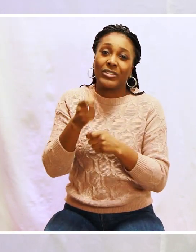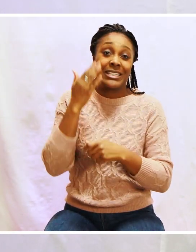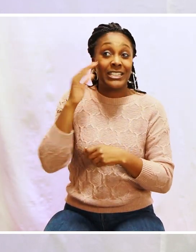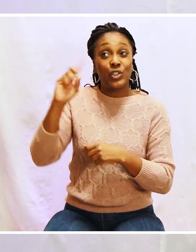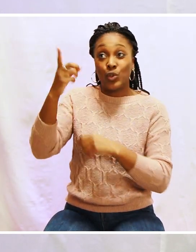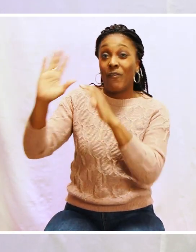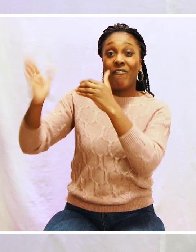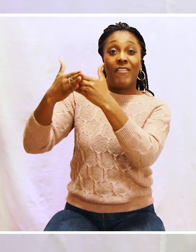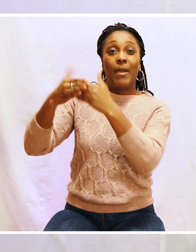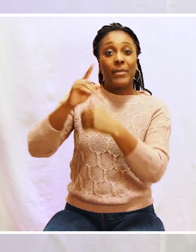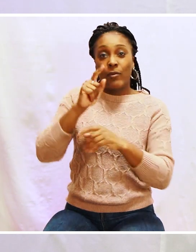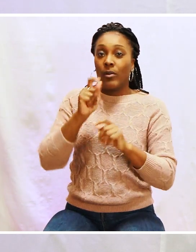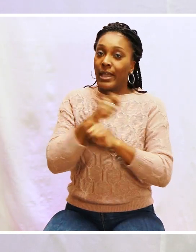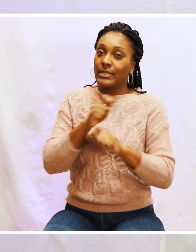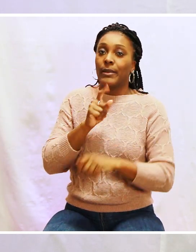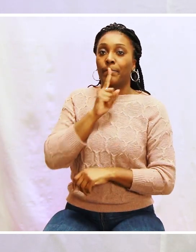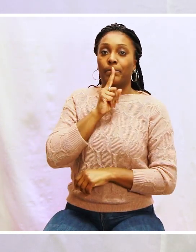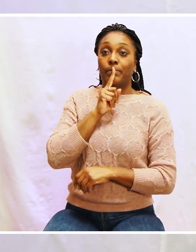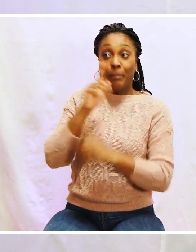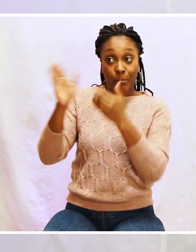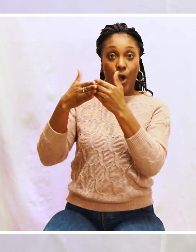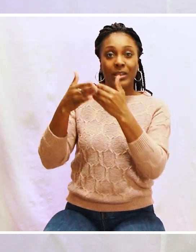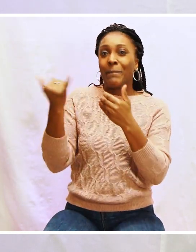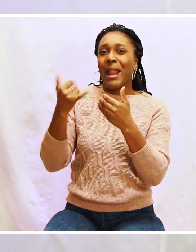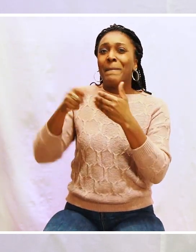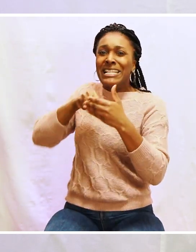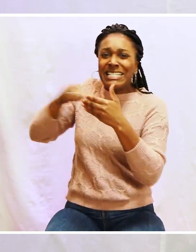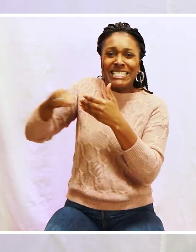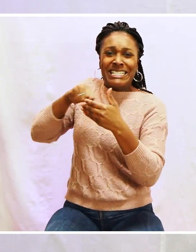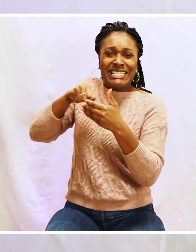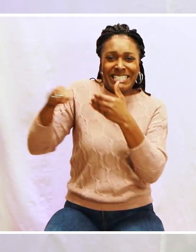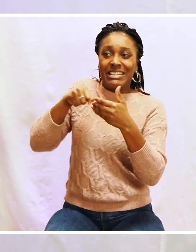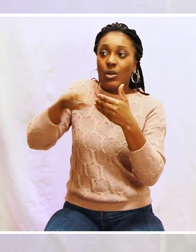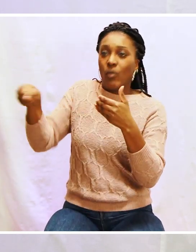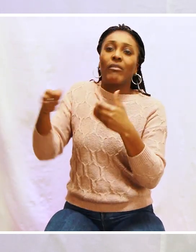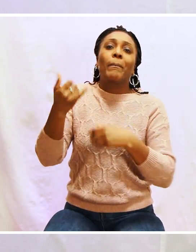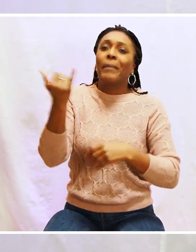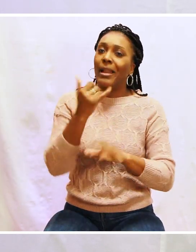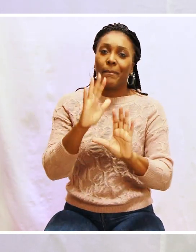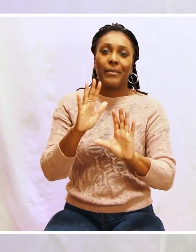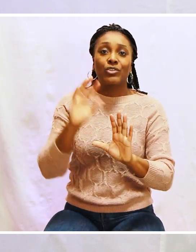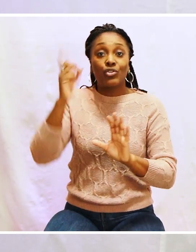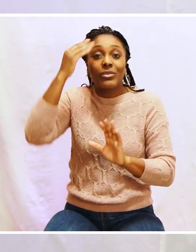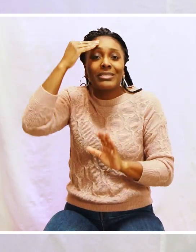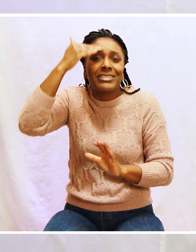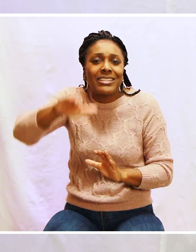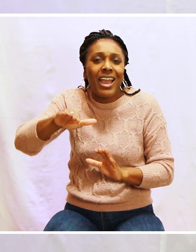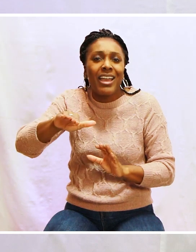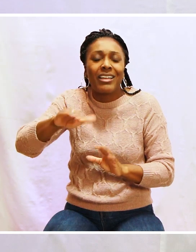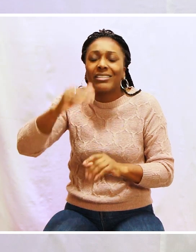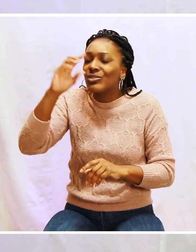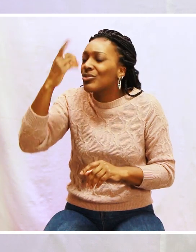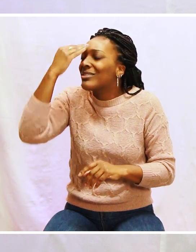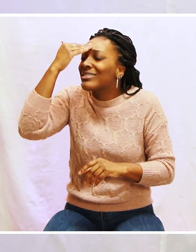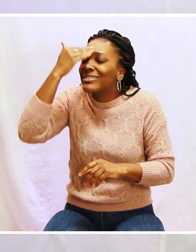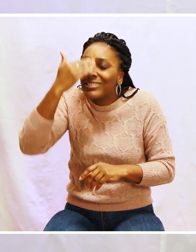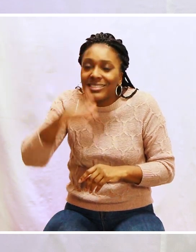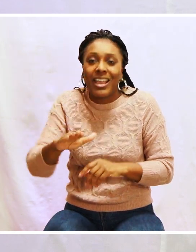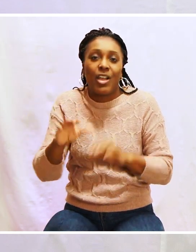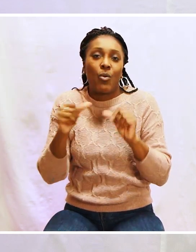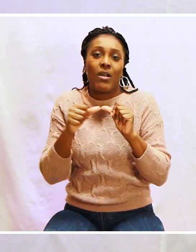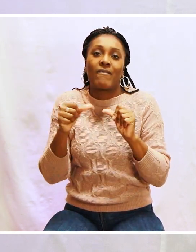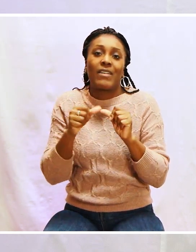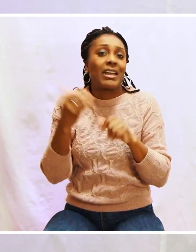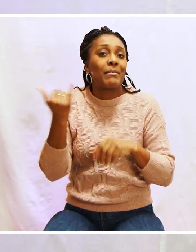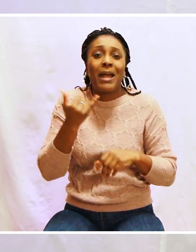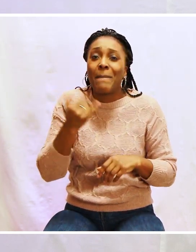une porte, respecte la porte fermée. Dieu sait ce qu'il fait avec toi. Dieu sait ce qu'il fait avec toi.